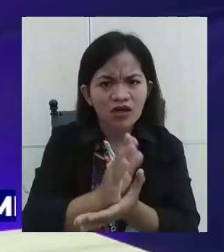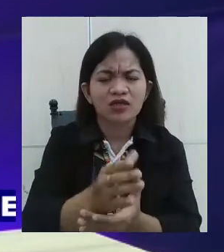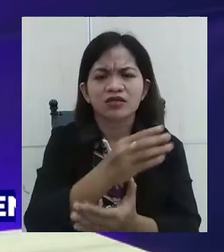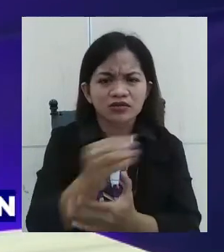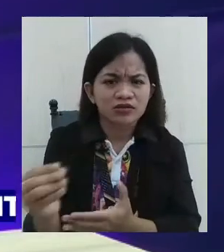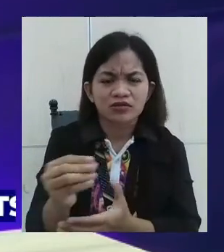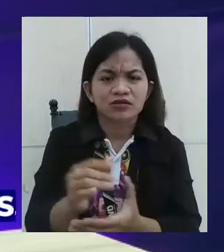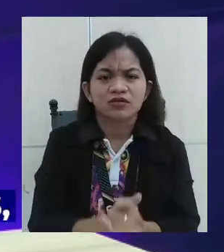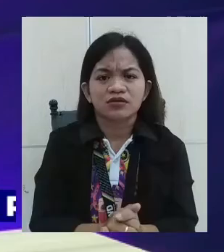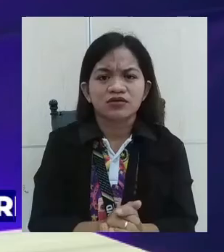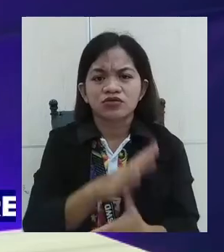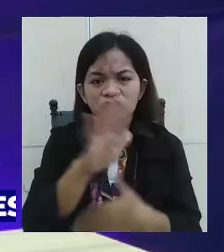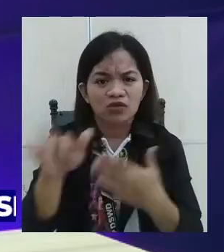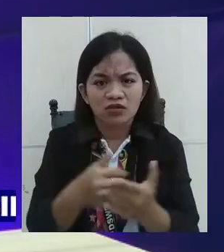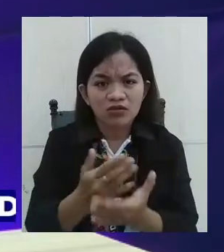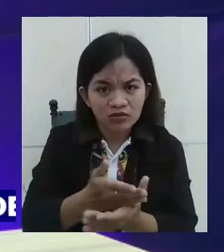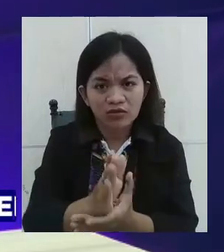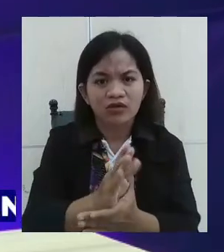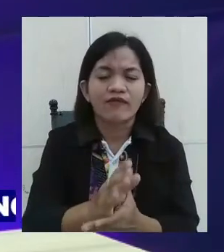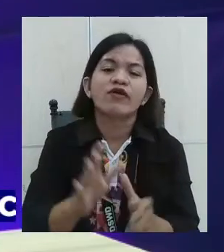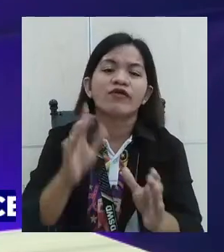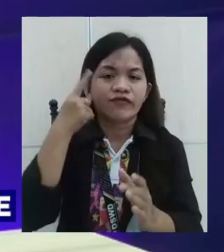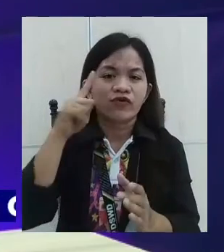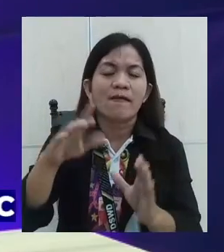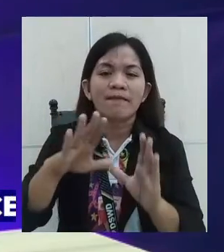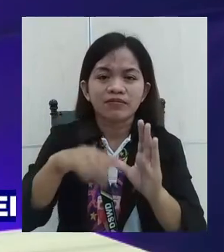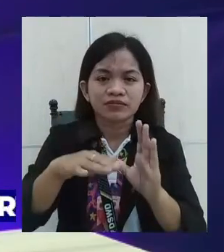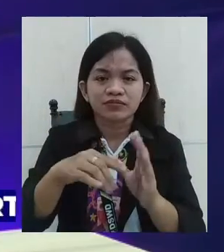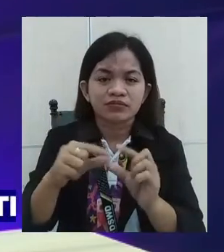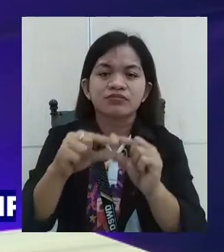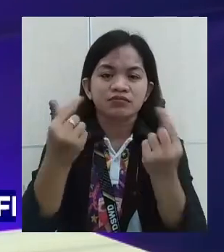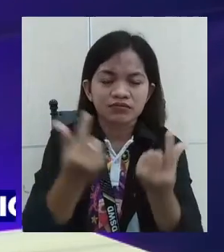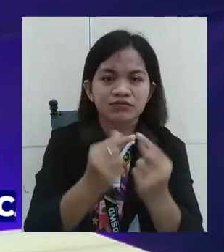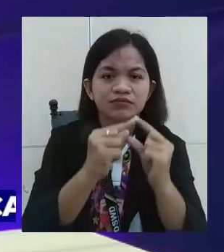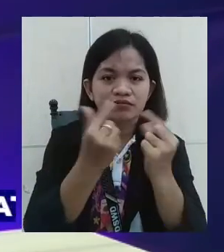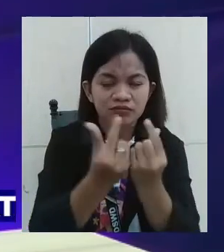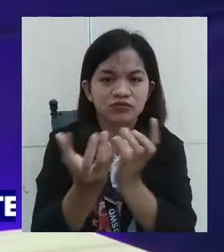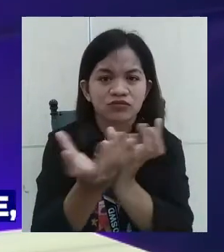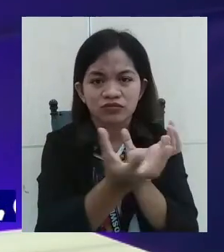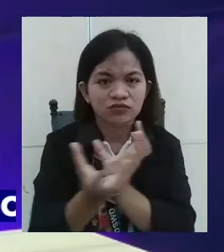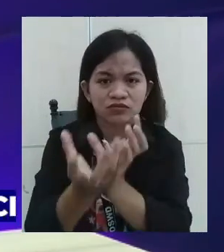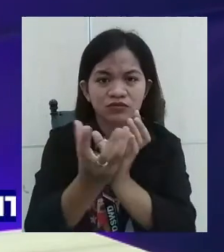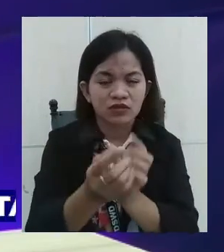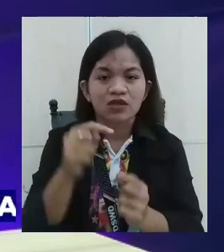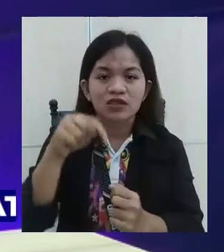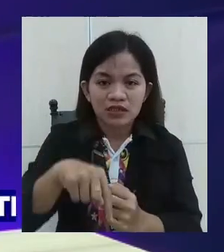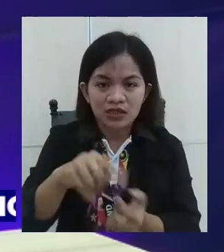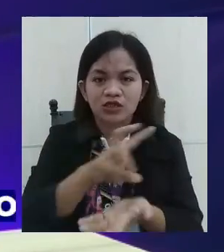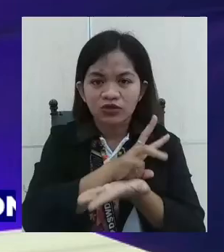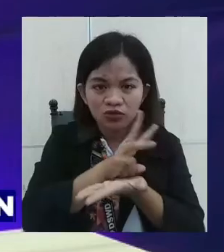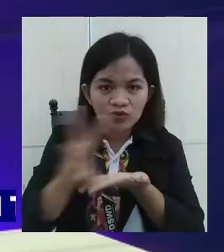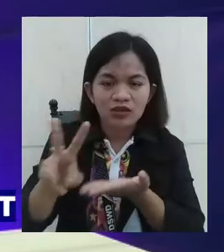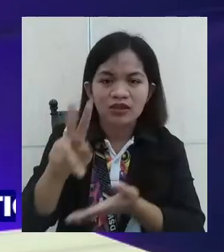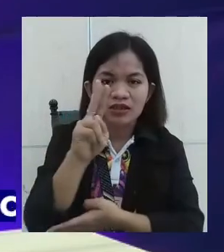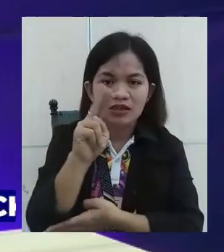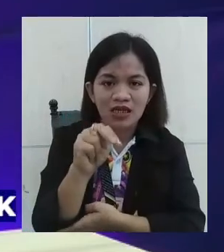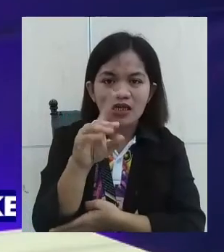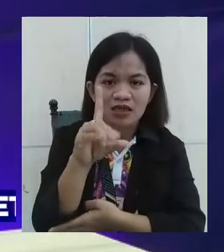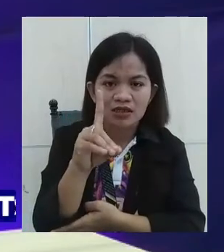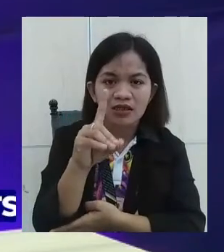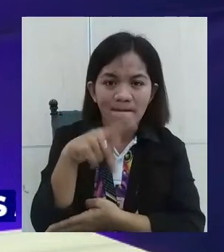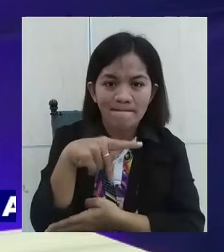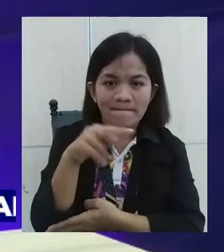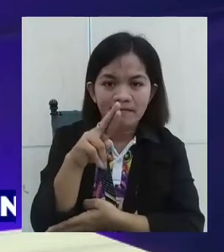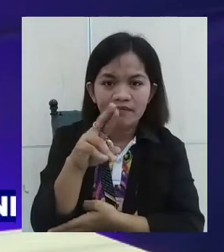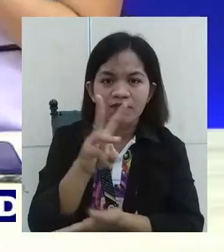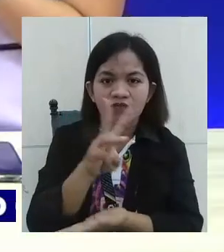ating PWD sector or community ngayong linggo po ng ating National Disability Prevention and